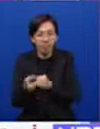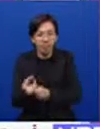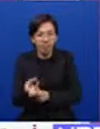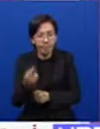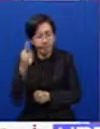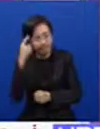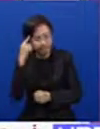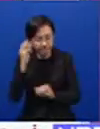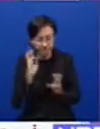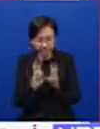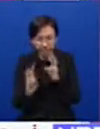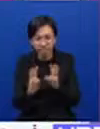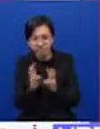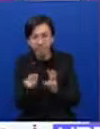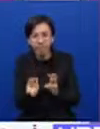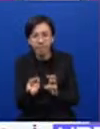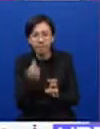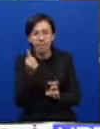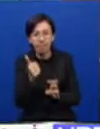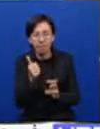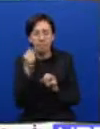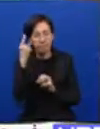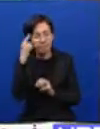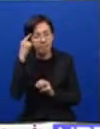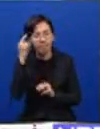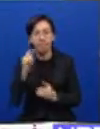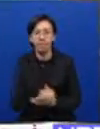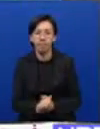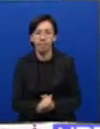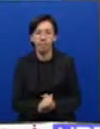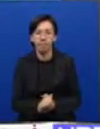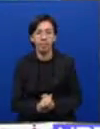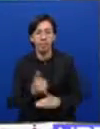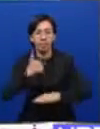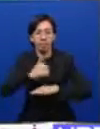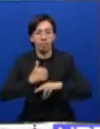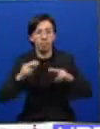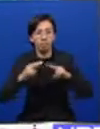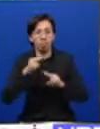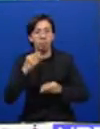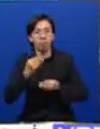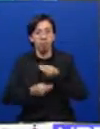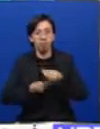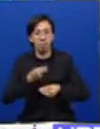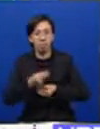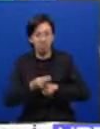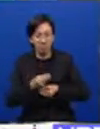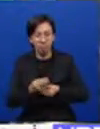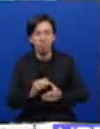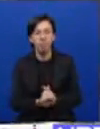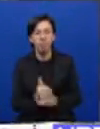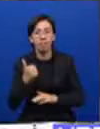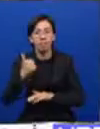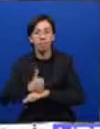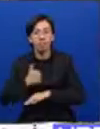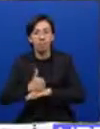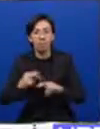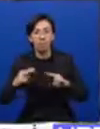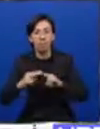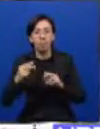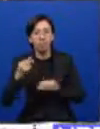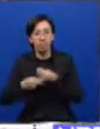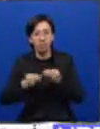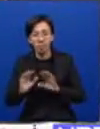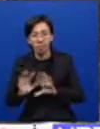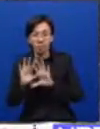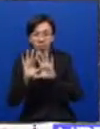ผลิตเมล็ดพันธุ์ให้ได้คุณภาพค่ะพลเอกชัดชัยสาริกัญญะรัฐมนตรีว่าการกระทรวงพาณิชย์พร้อมผู้บริหารของกระทรวงล